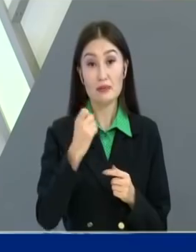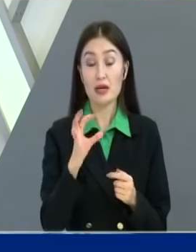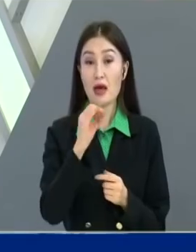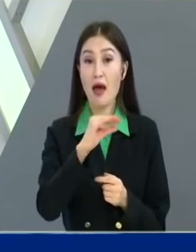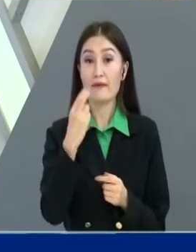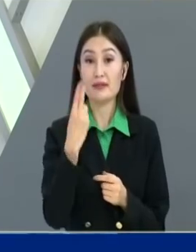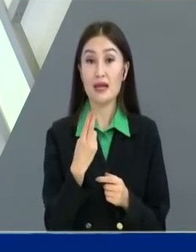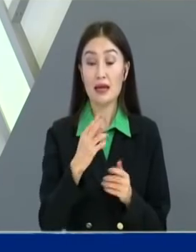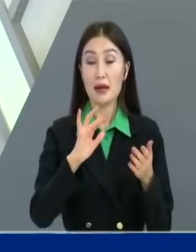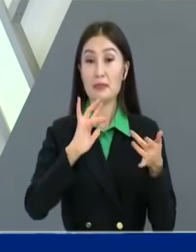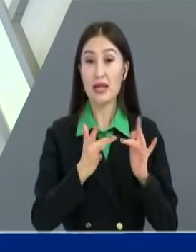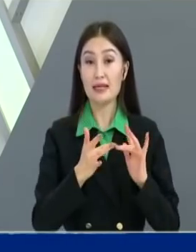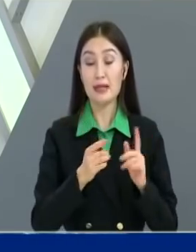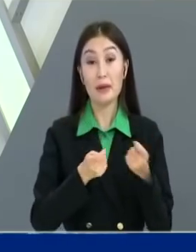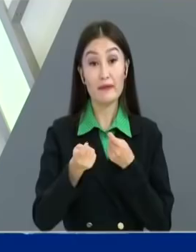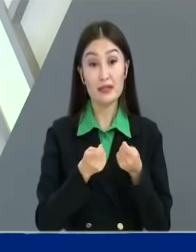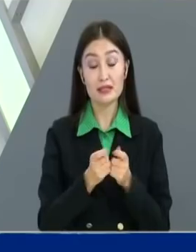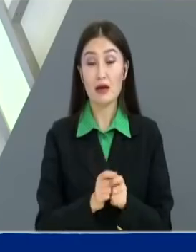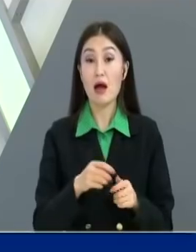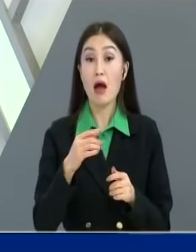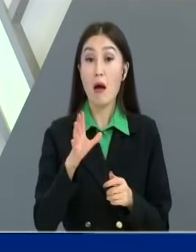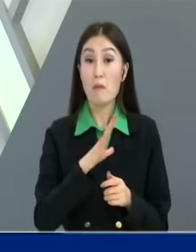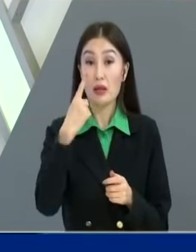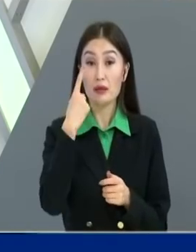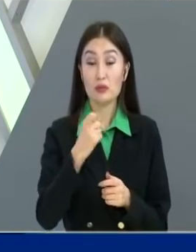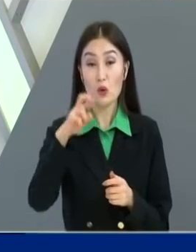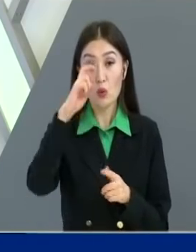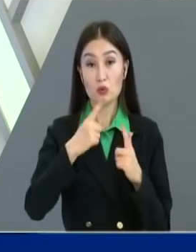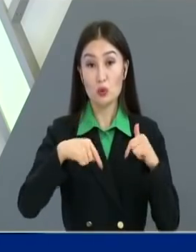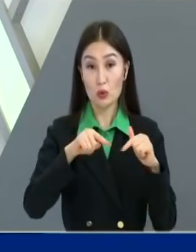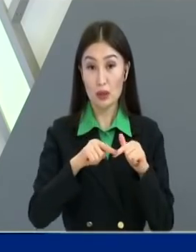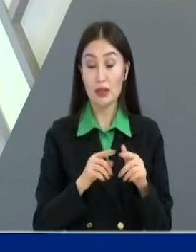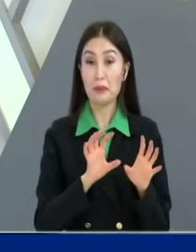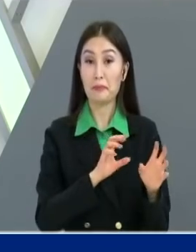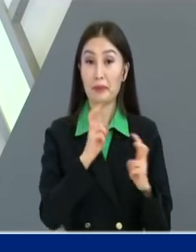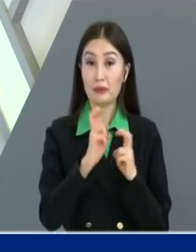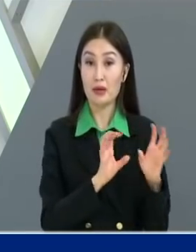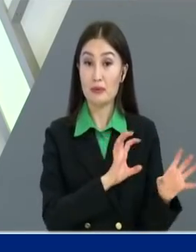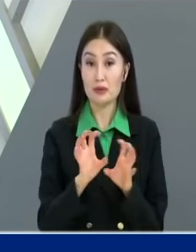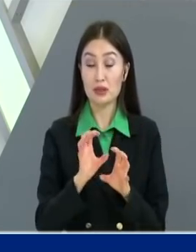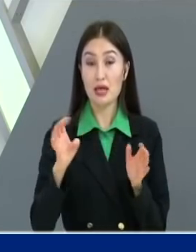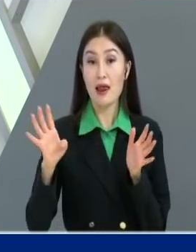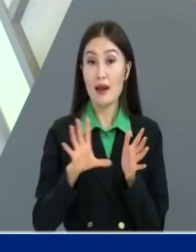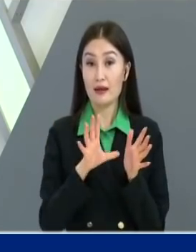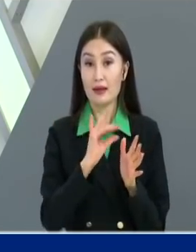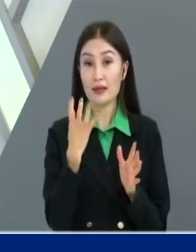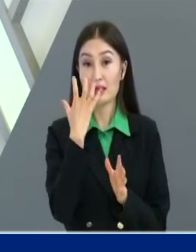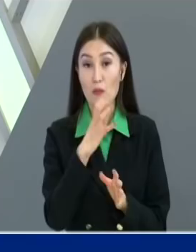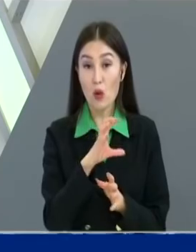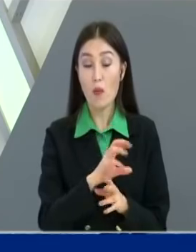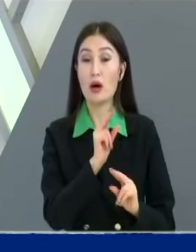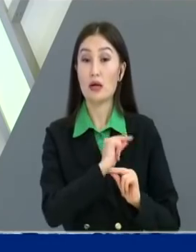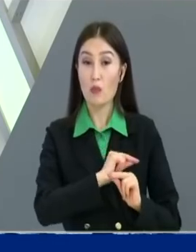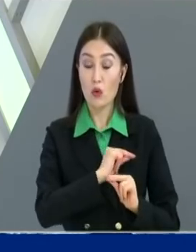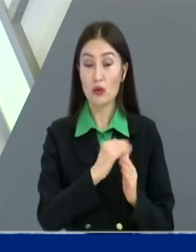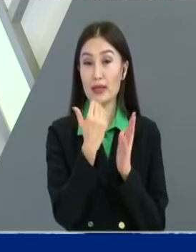официальном сайте правительства. На совещании было отмечено, что госорганы и предприятия, обеспечивающие электроэнергией и теплом,